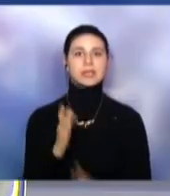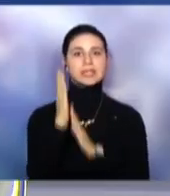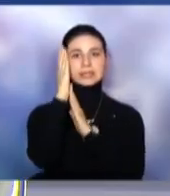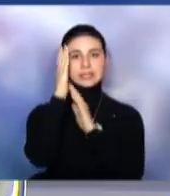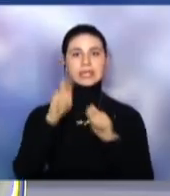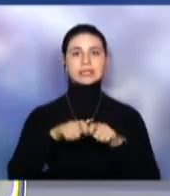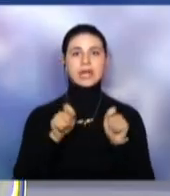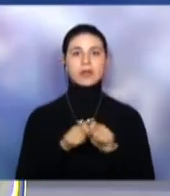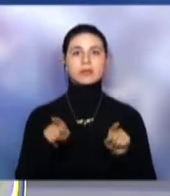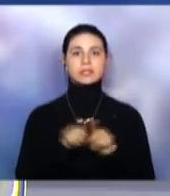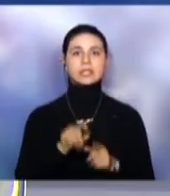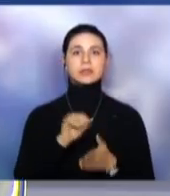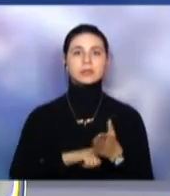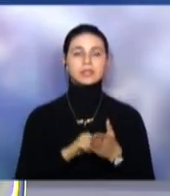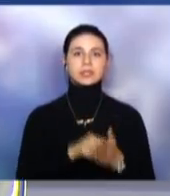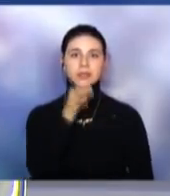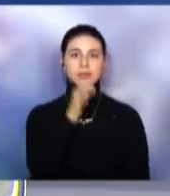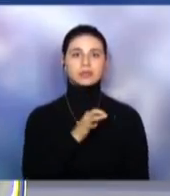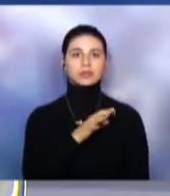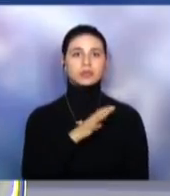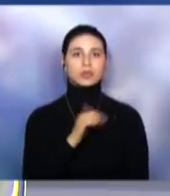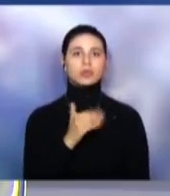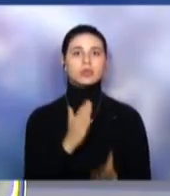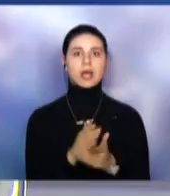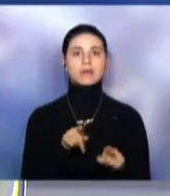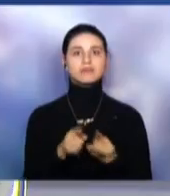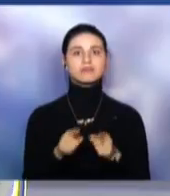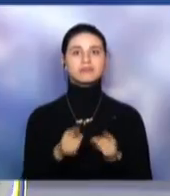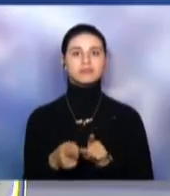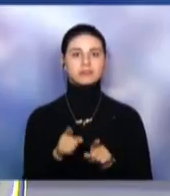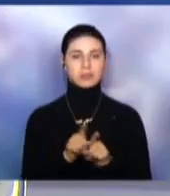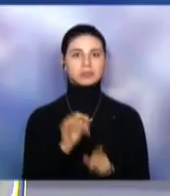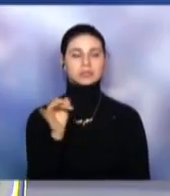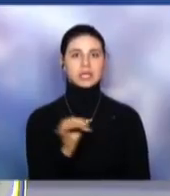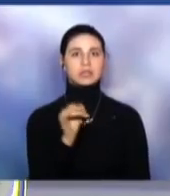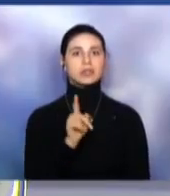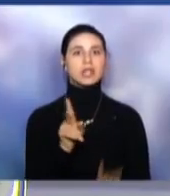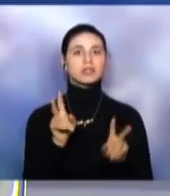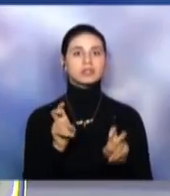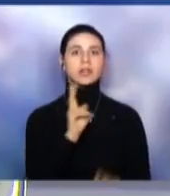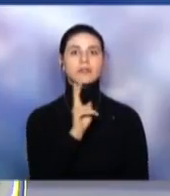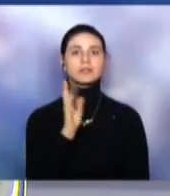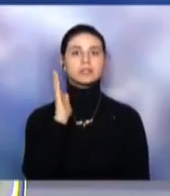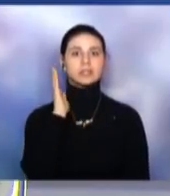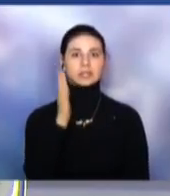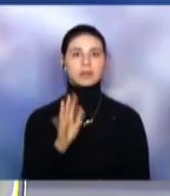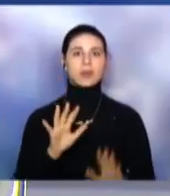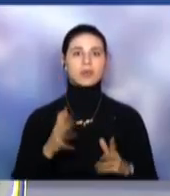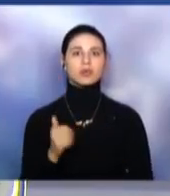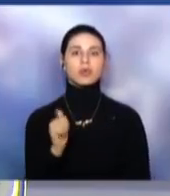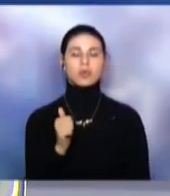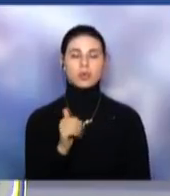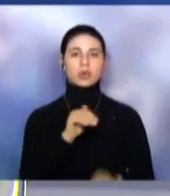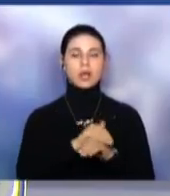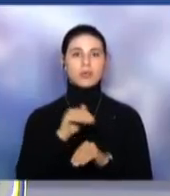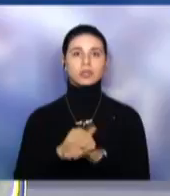დარღვევის ისეთ მიზეზზე გთხოვა საუბარი, როგორც არის მოუსვენარი ფეხების სინდრომი. რას ნიშნავს ეს? ვის ემართება? როგორ